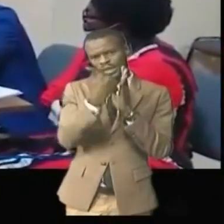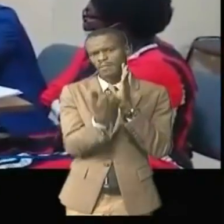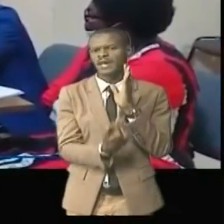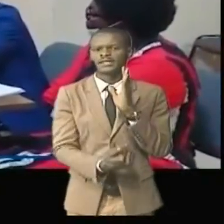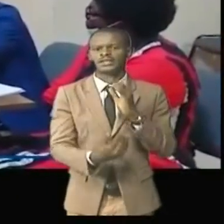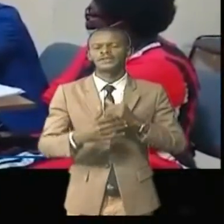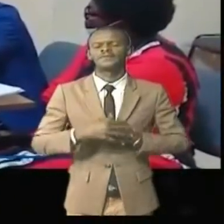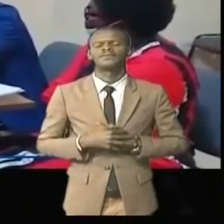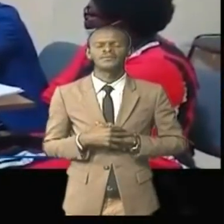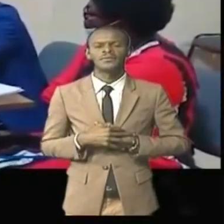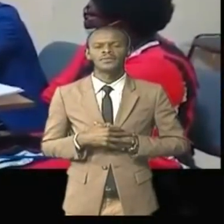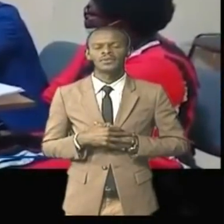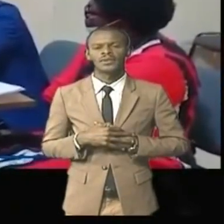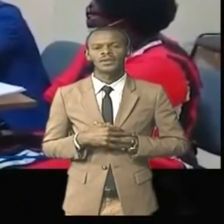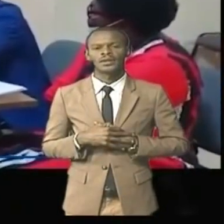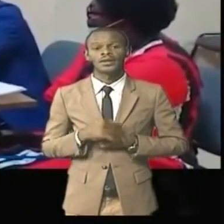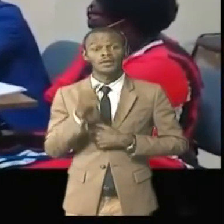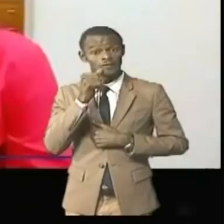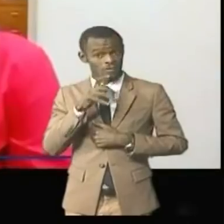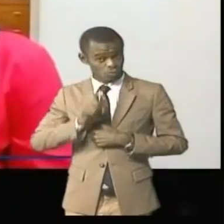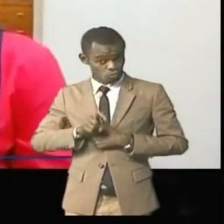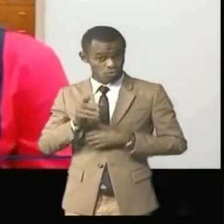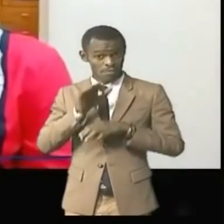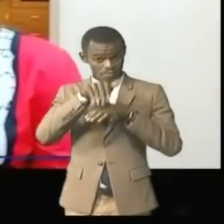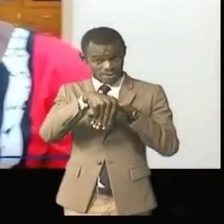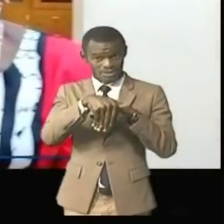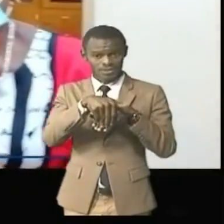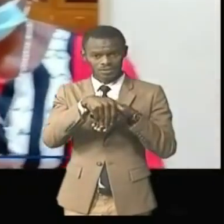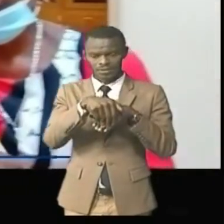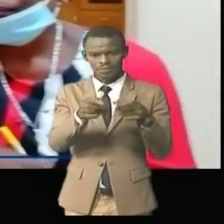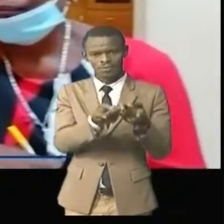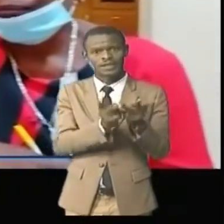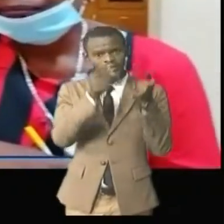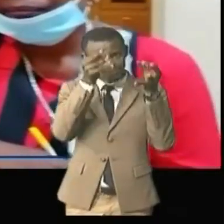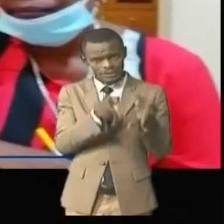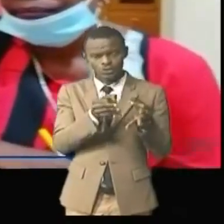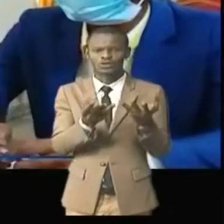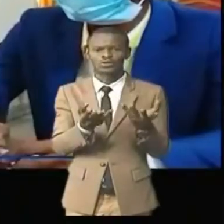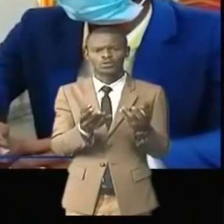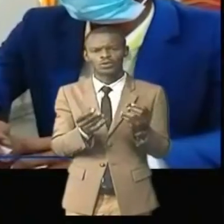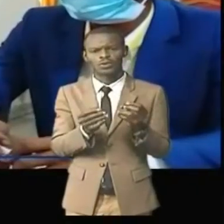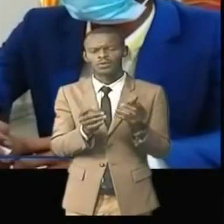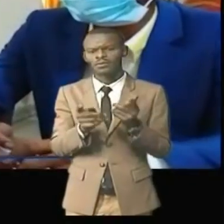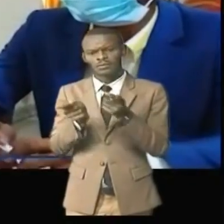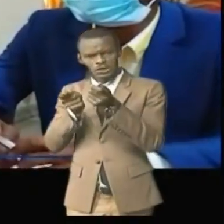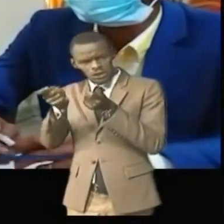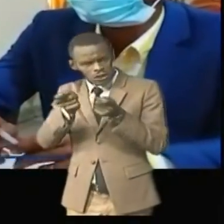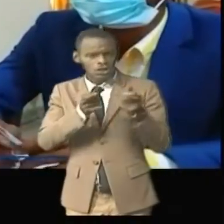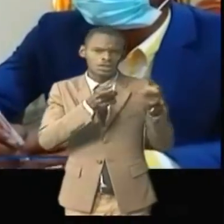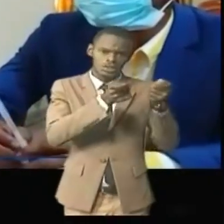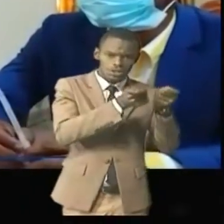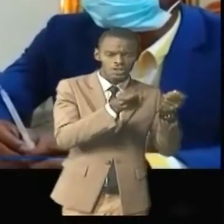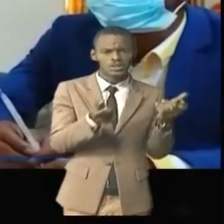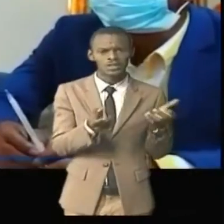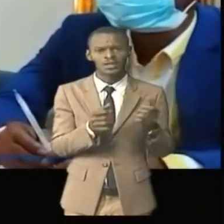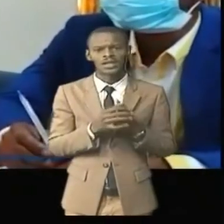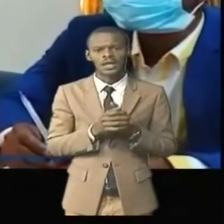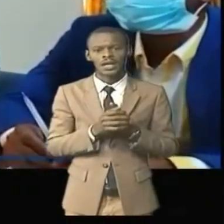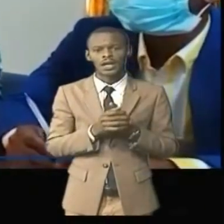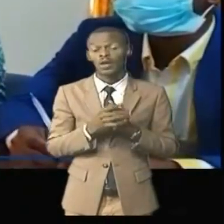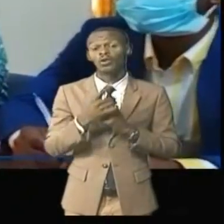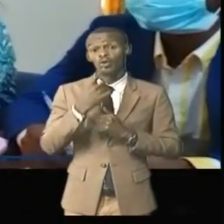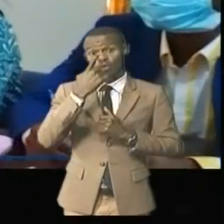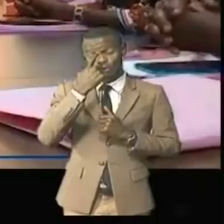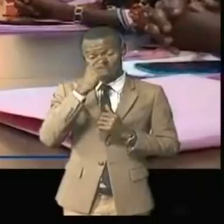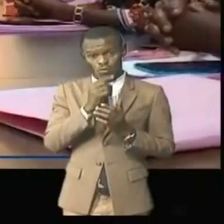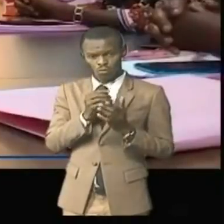la femme dans les instances de prise de décision se pose avec acuité à tous les niveaux. Ce, malgré les cadres légaux existants